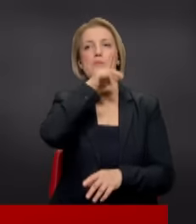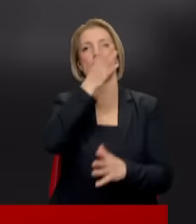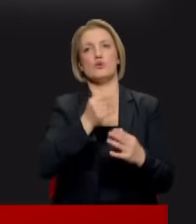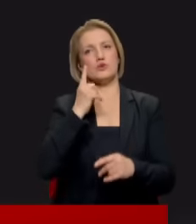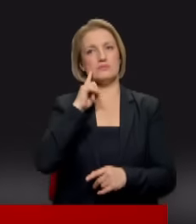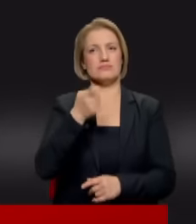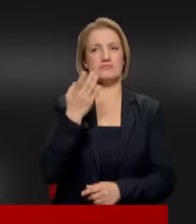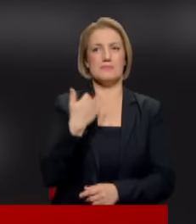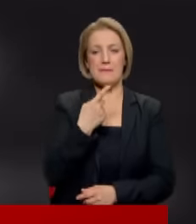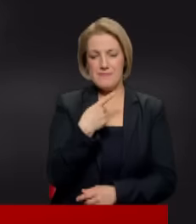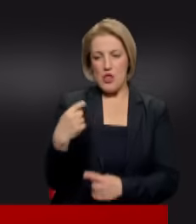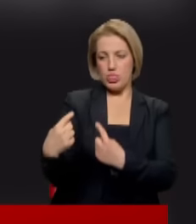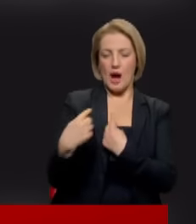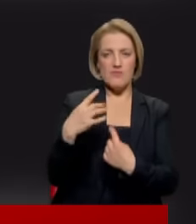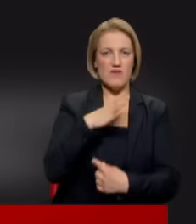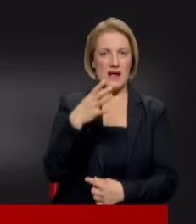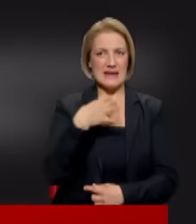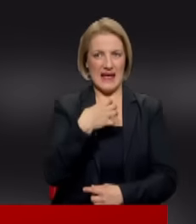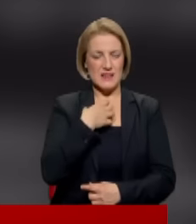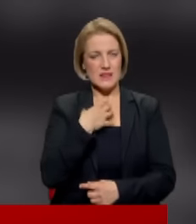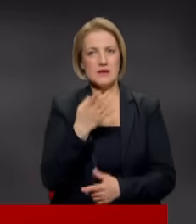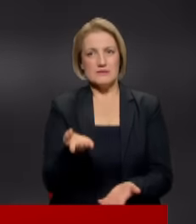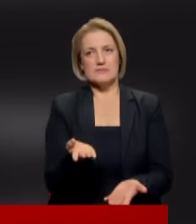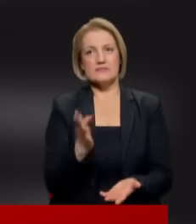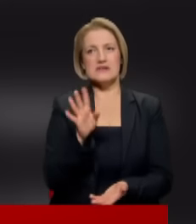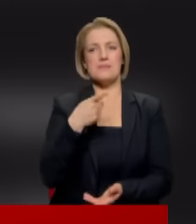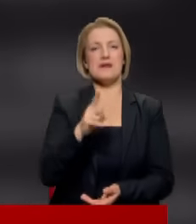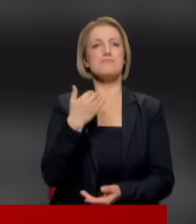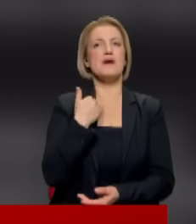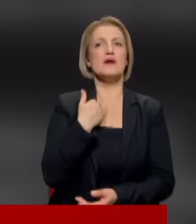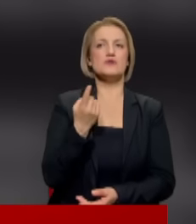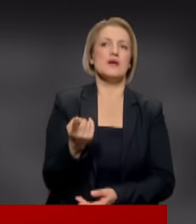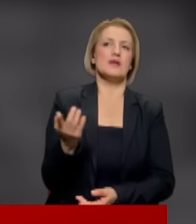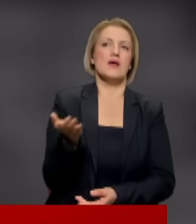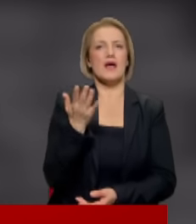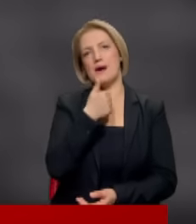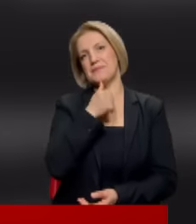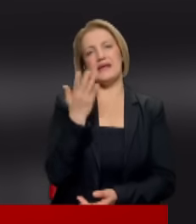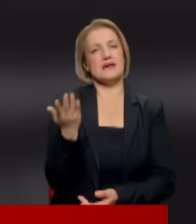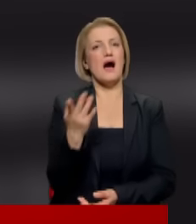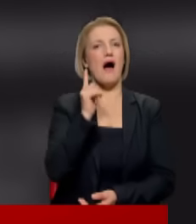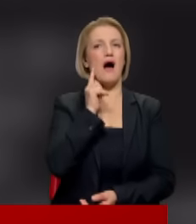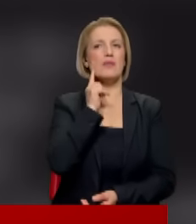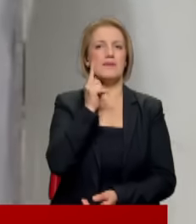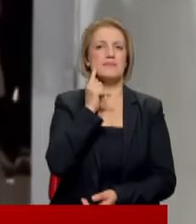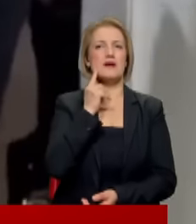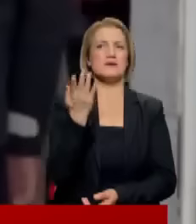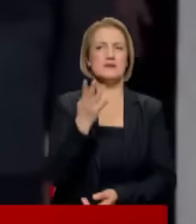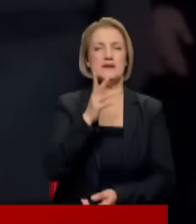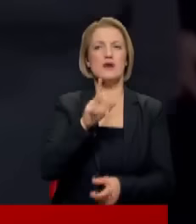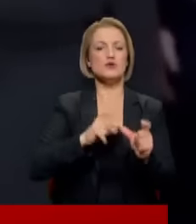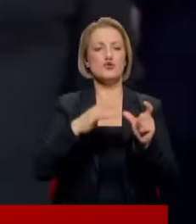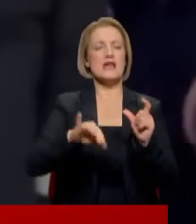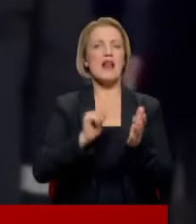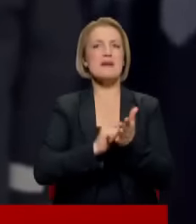edildi Benim 1 milyon takipçim var Kendi kanalımı atıyorum zaten 40.000 gelmiş Burada bana duyan abi ya adamları özendir mi sosyal